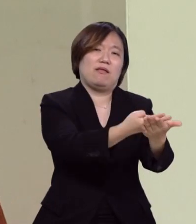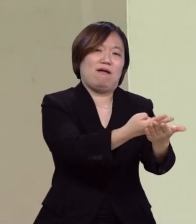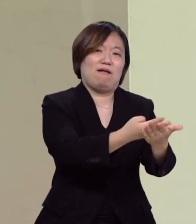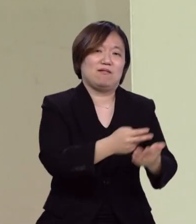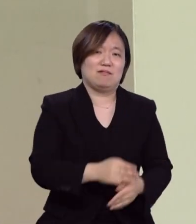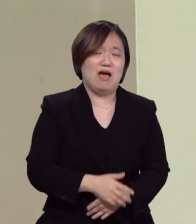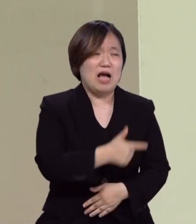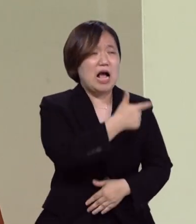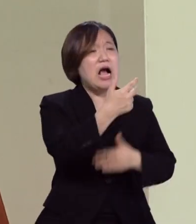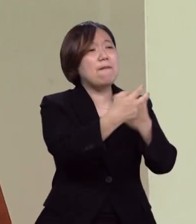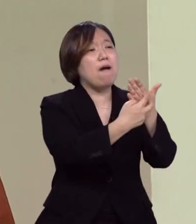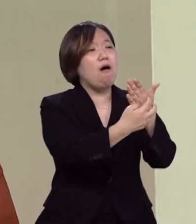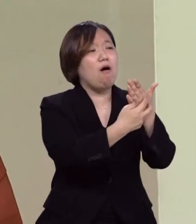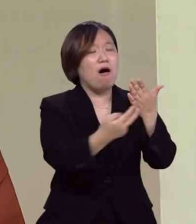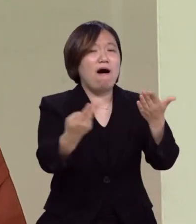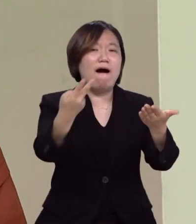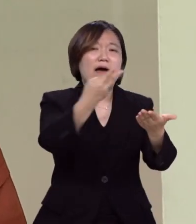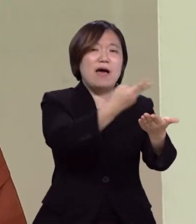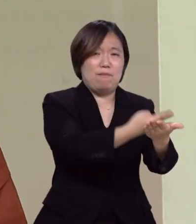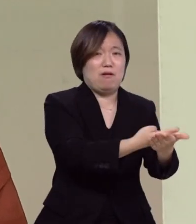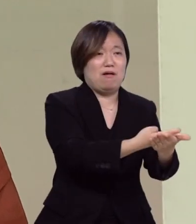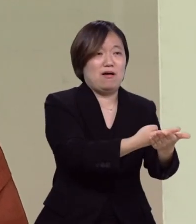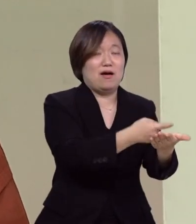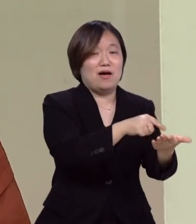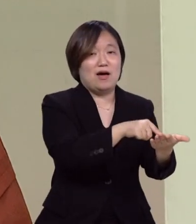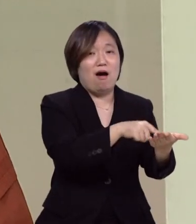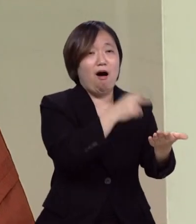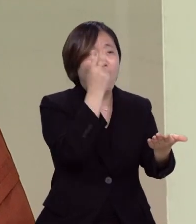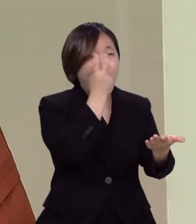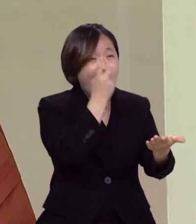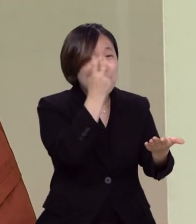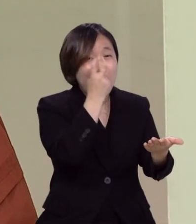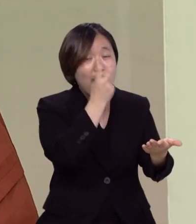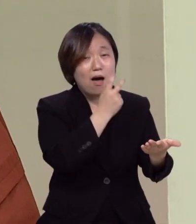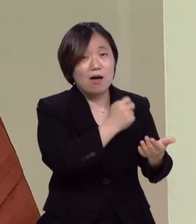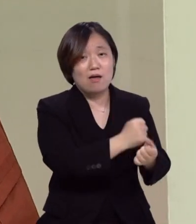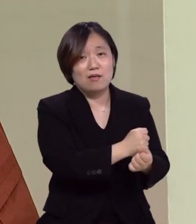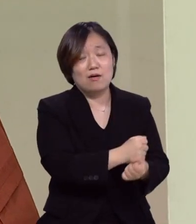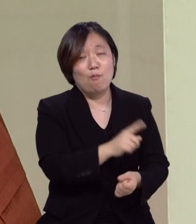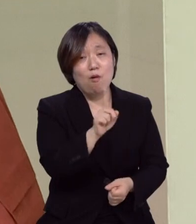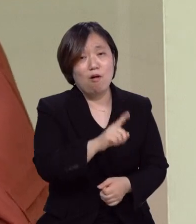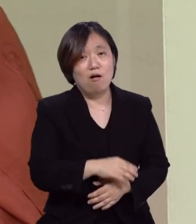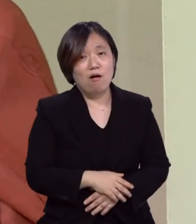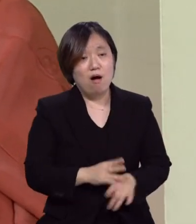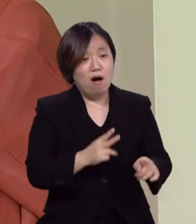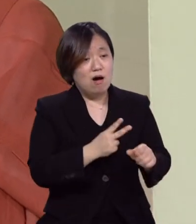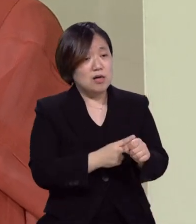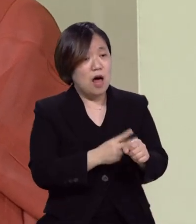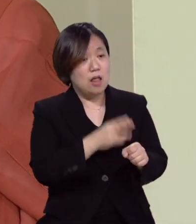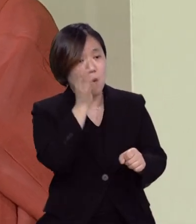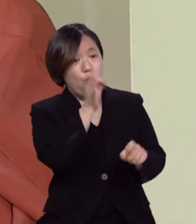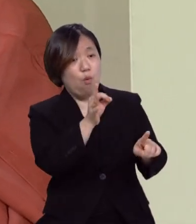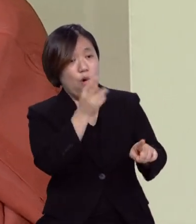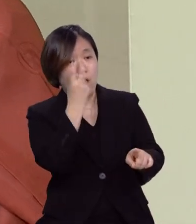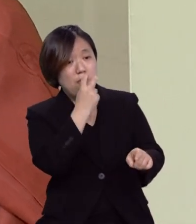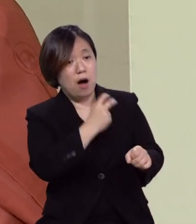큰 병원에 가가지고 이제 검사를 받아 보니까 거기서 선생님이 깜짝 놀라면서 당장